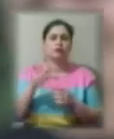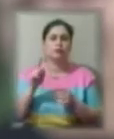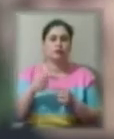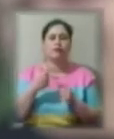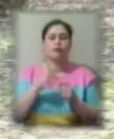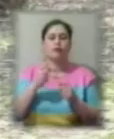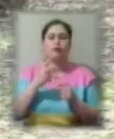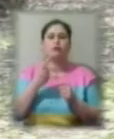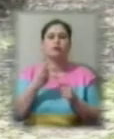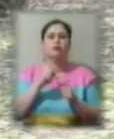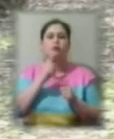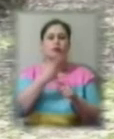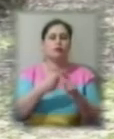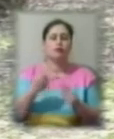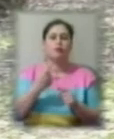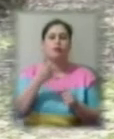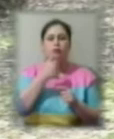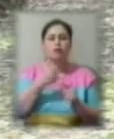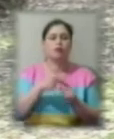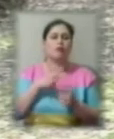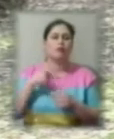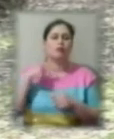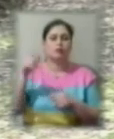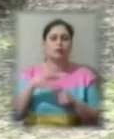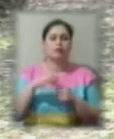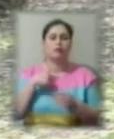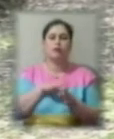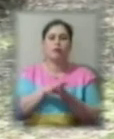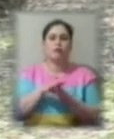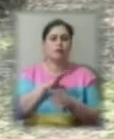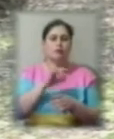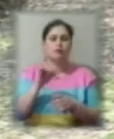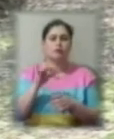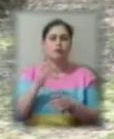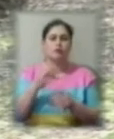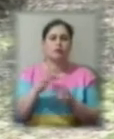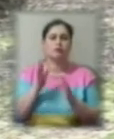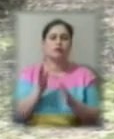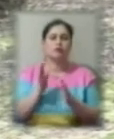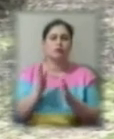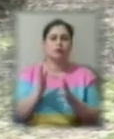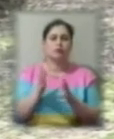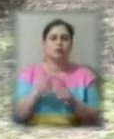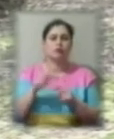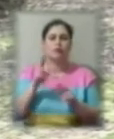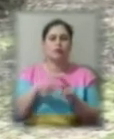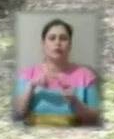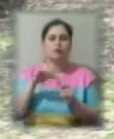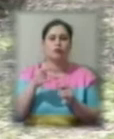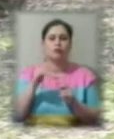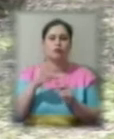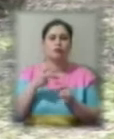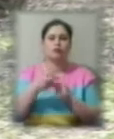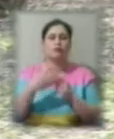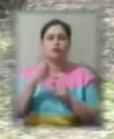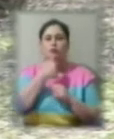року, які я там провів, я був у повній ізоляції. І лише у кінці лютого 2015 року мені